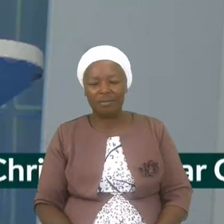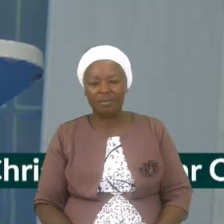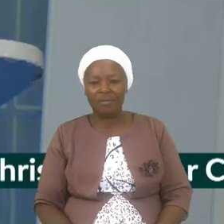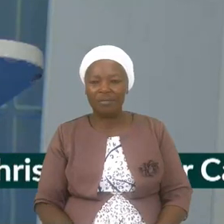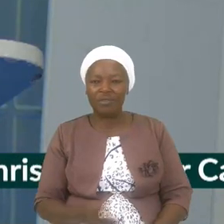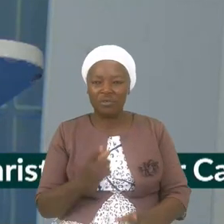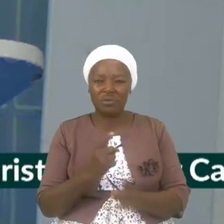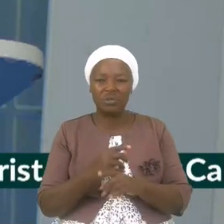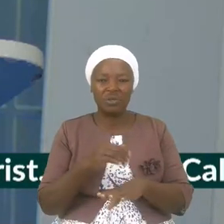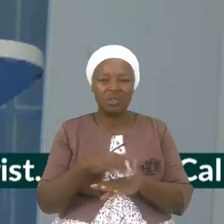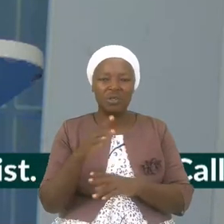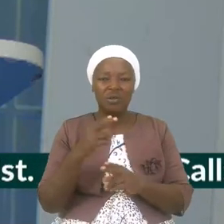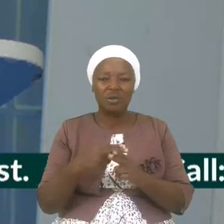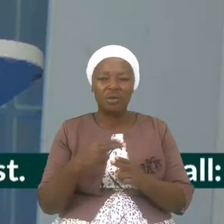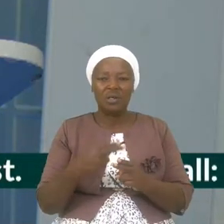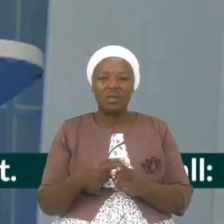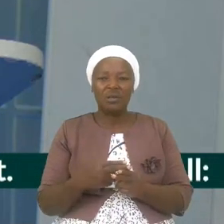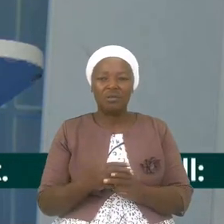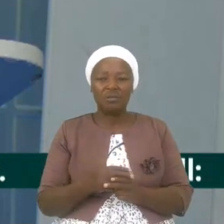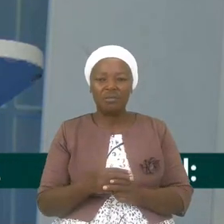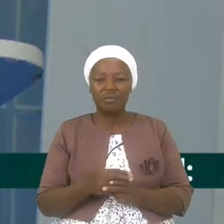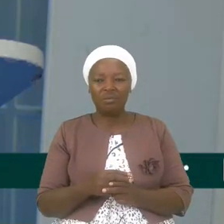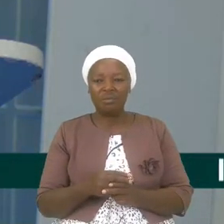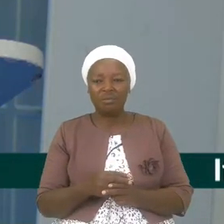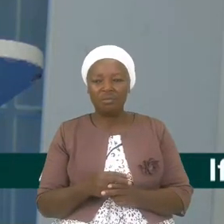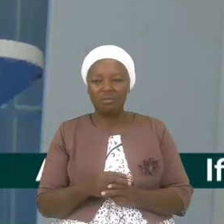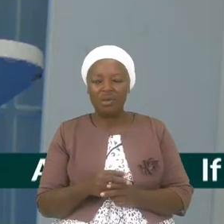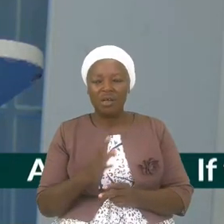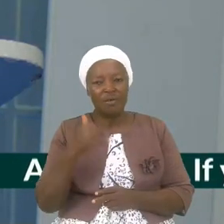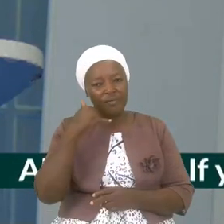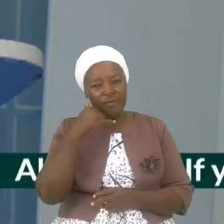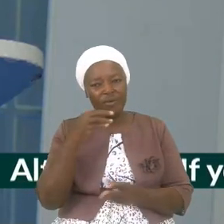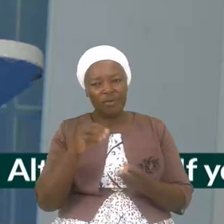Envoyez vos noms et vos informations.